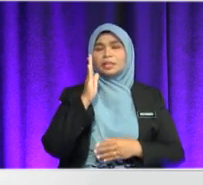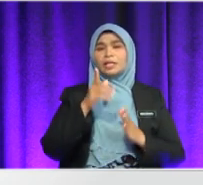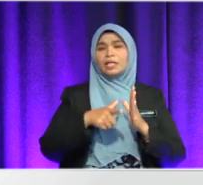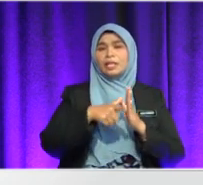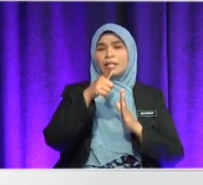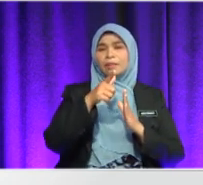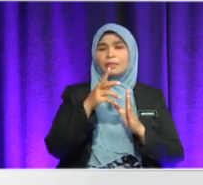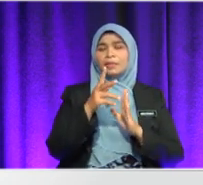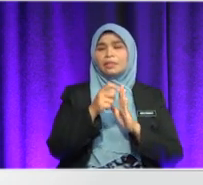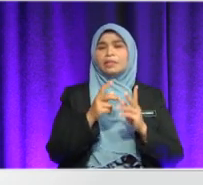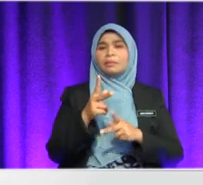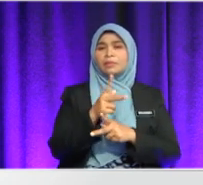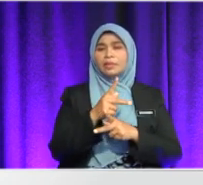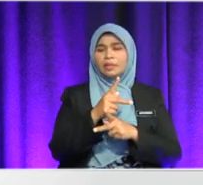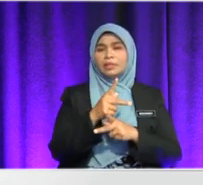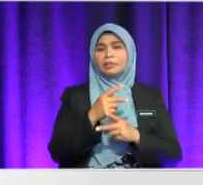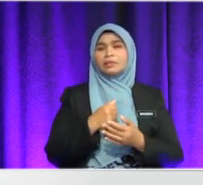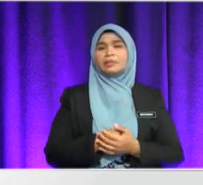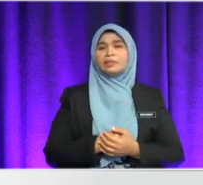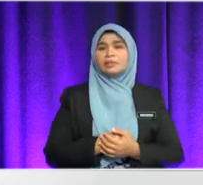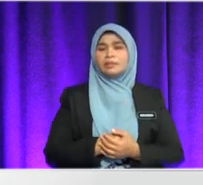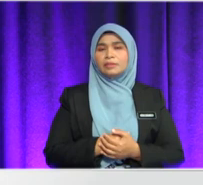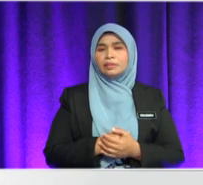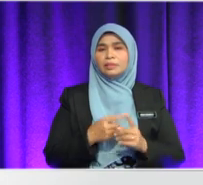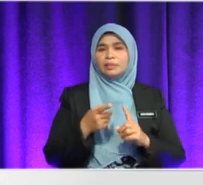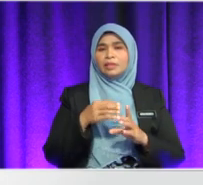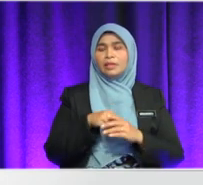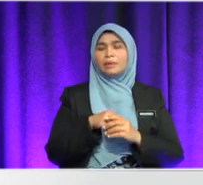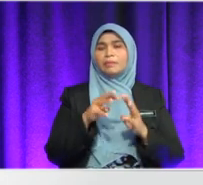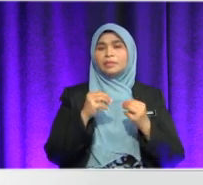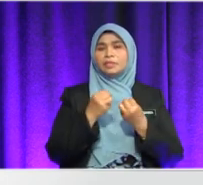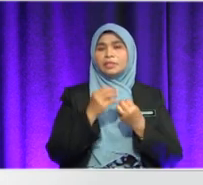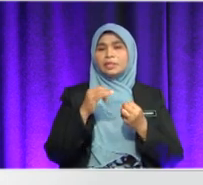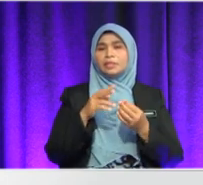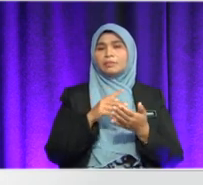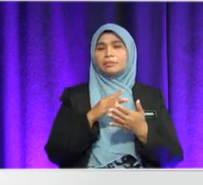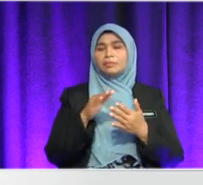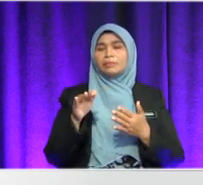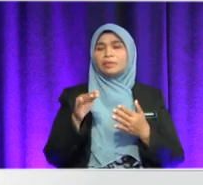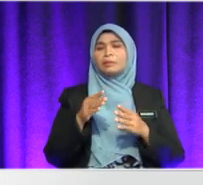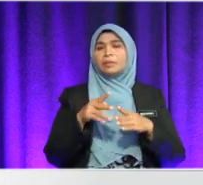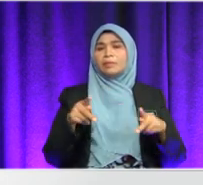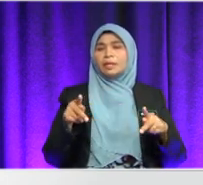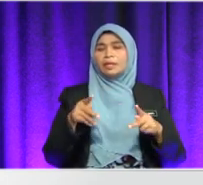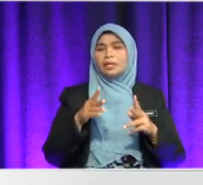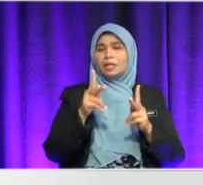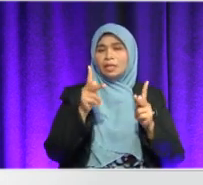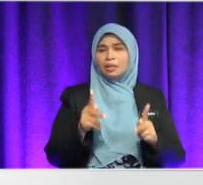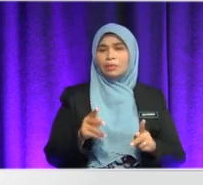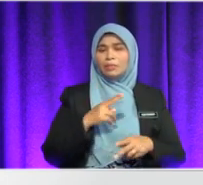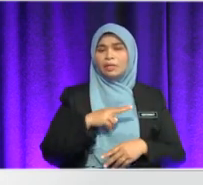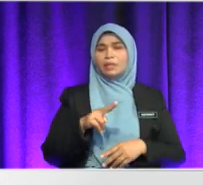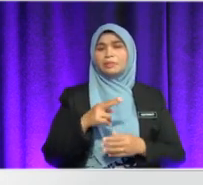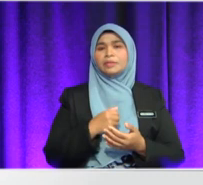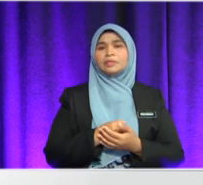situasi negara yang berbilang kaum agama dan kepercayaan kesimpulannya Kita hendaklah meningkatkan ilmu aqidah